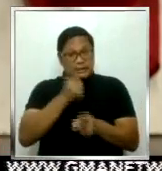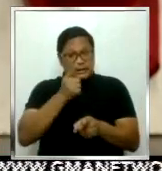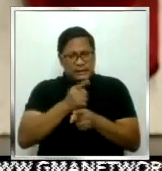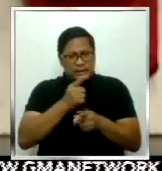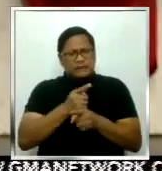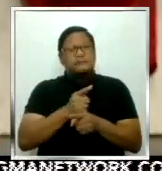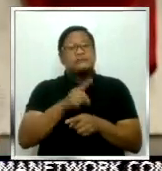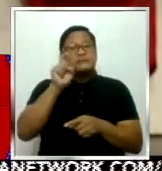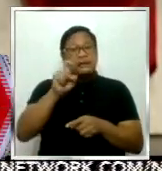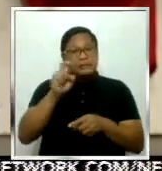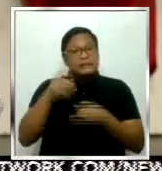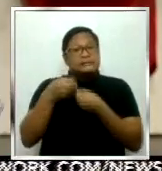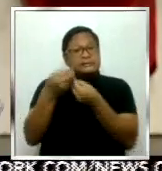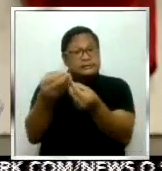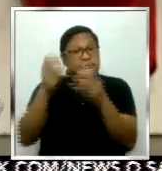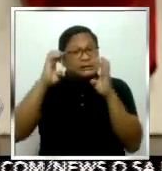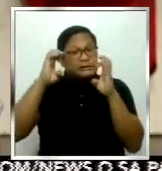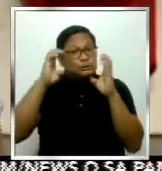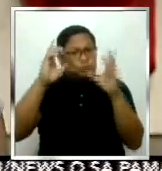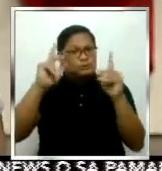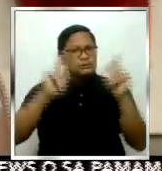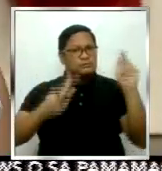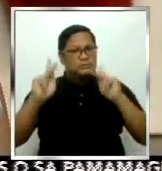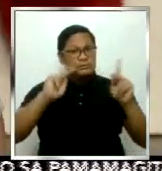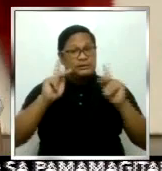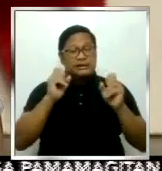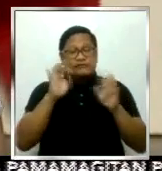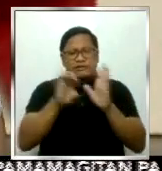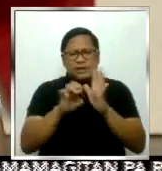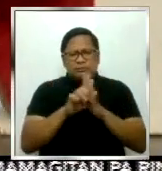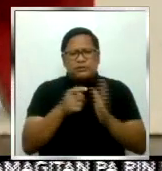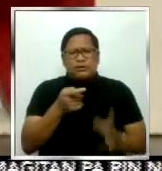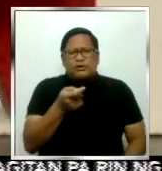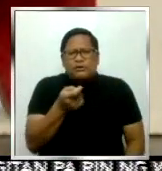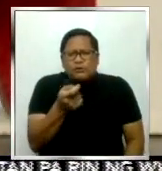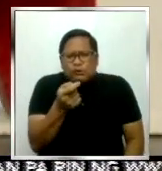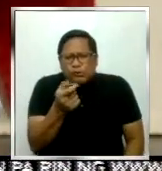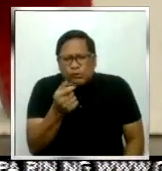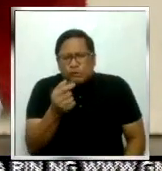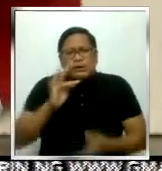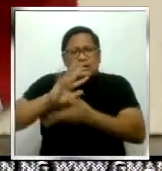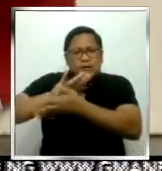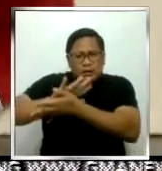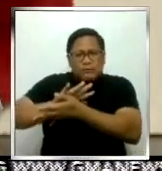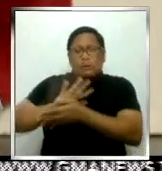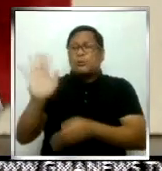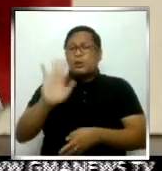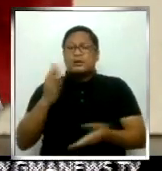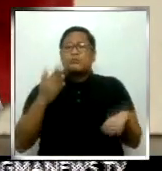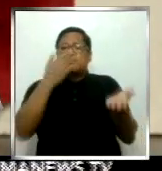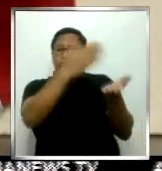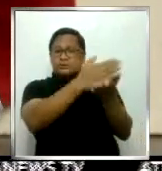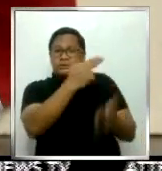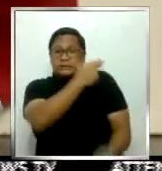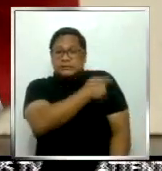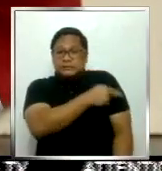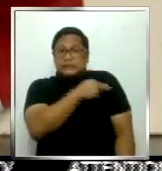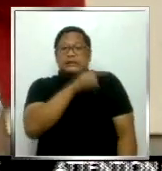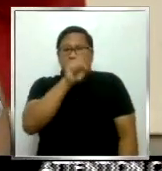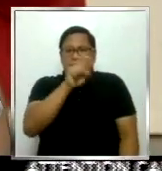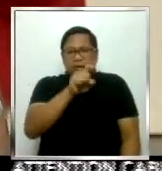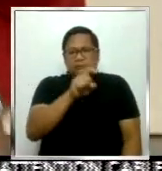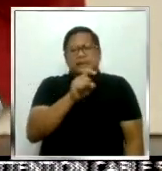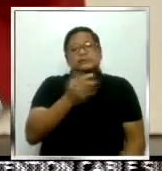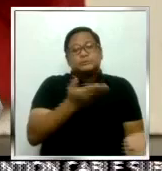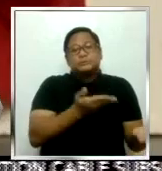educating our people na kung mild lang, wag na po kayo doon magpa-admit sa mga ospital. Kailangan po nandun tayo sa